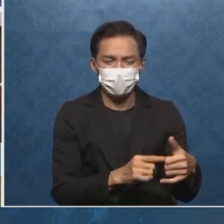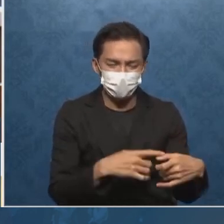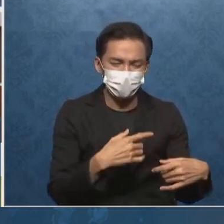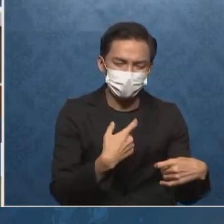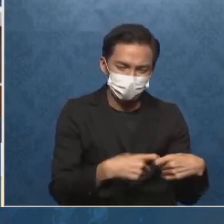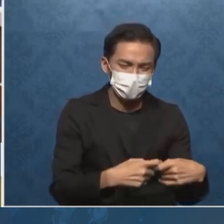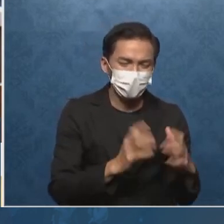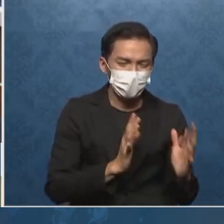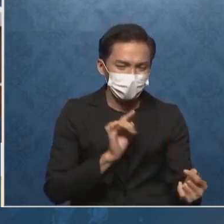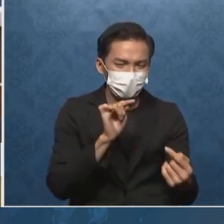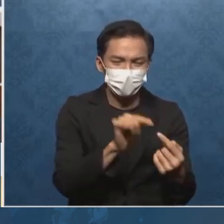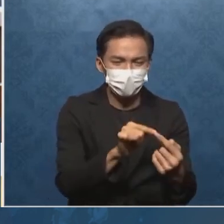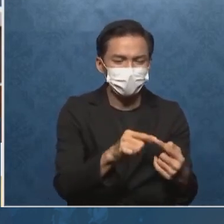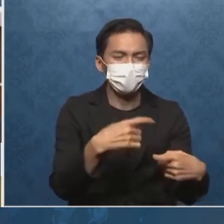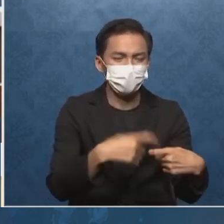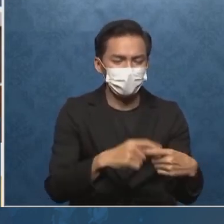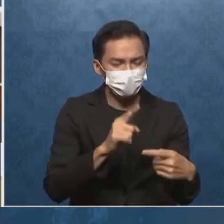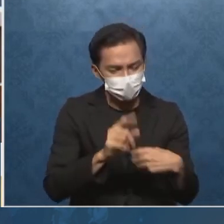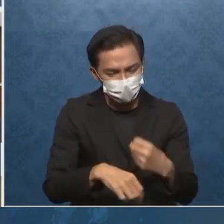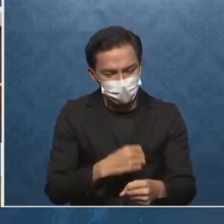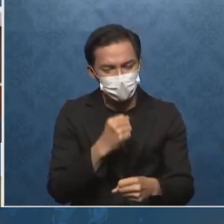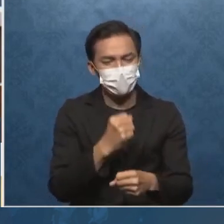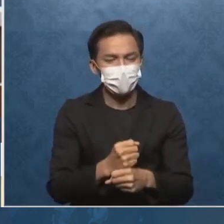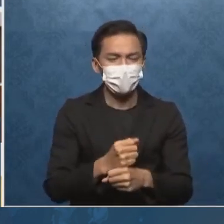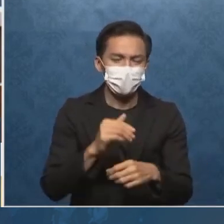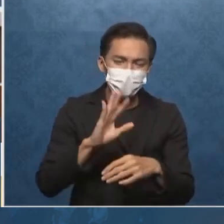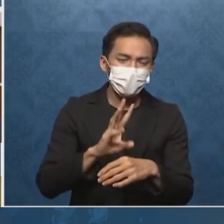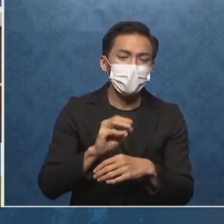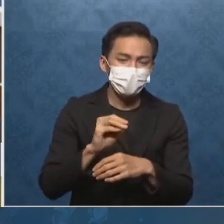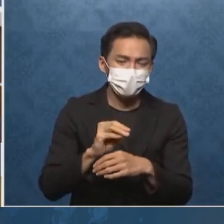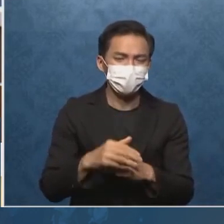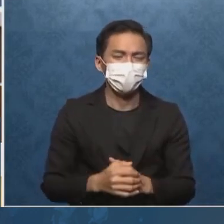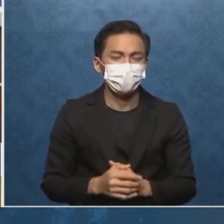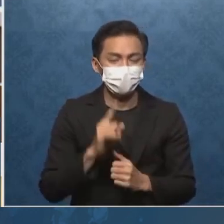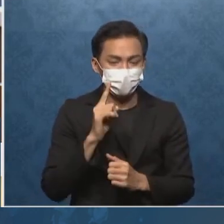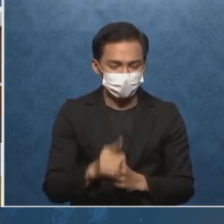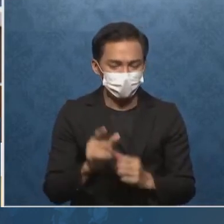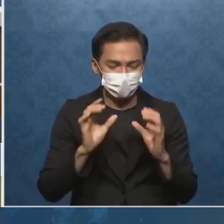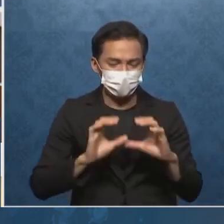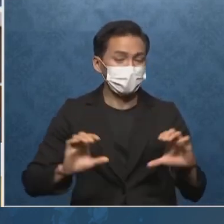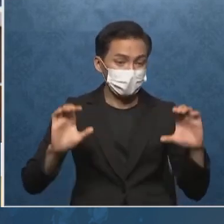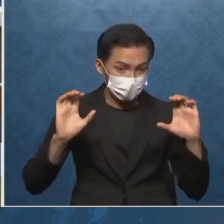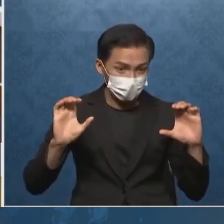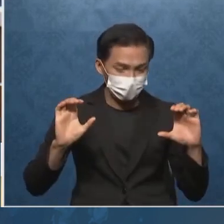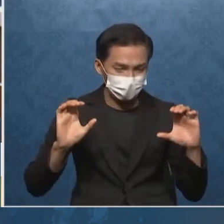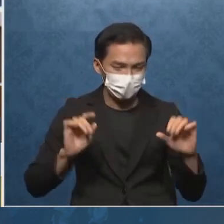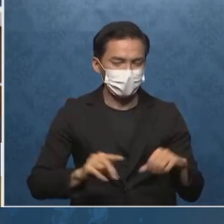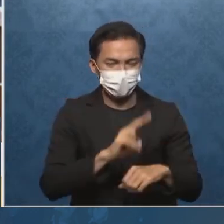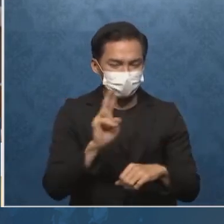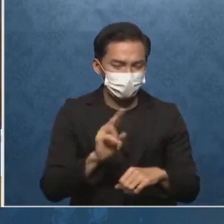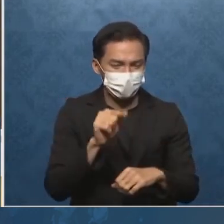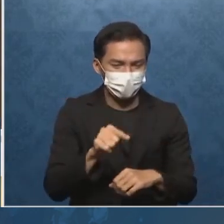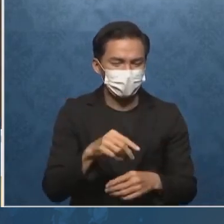ได้ลำบากเกษตรกรที่เข้าร่วมโครงการต้องมีอายุไม่เกิน 60ปีต้องยินยอมให้หน่วยงานราชการนะครับเข้าใช้